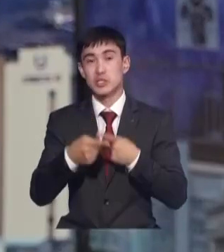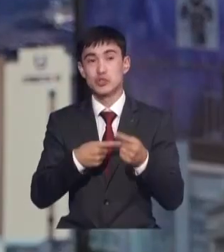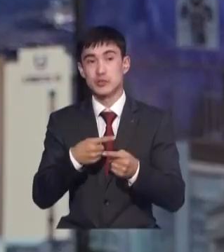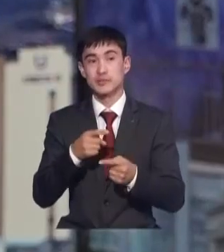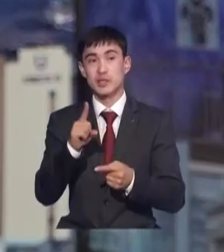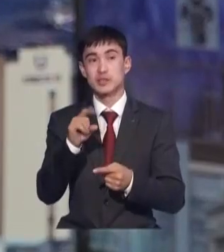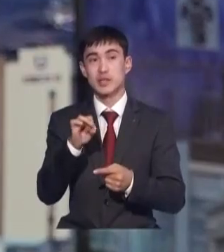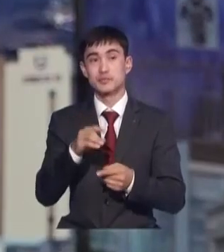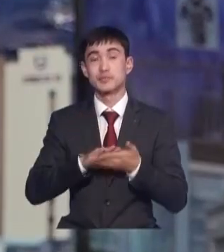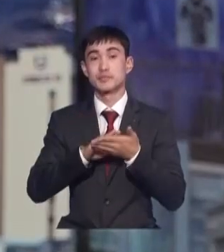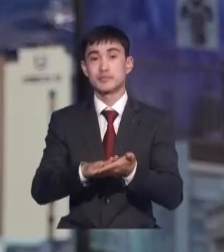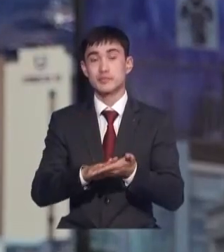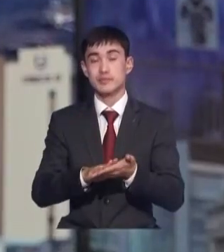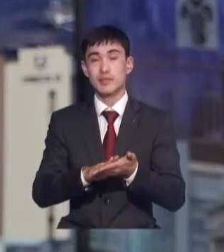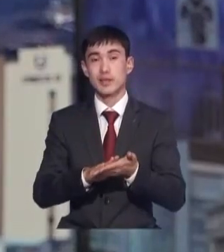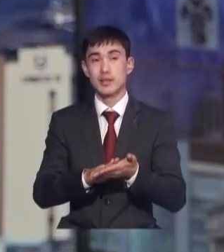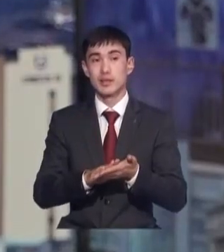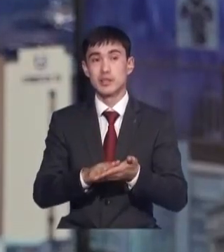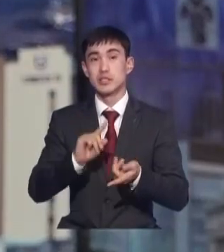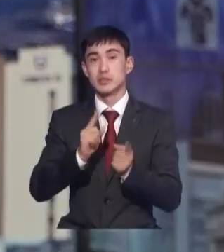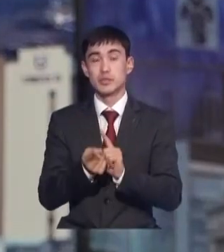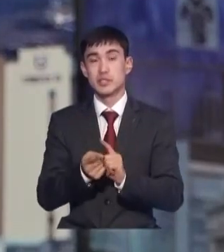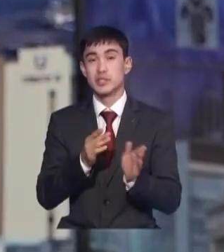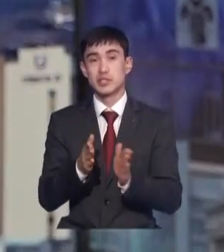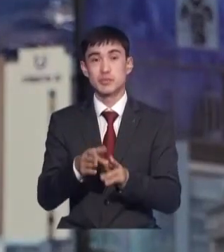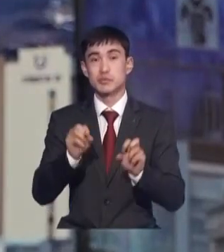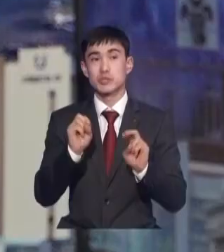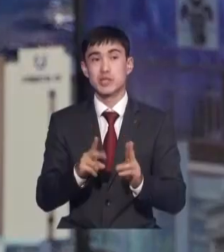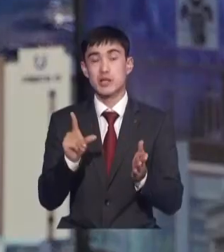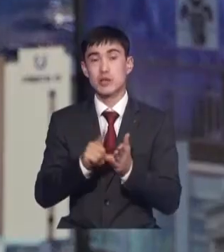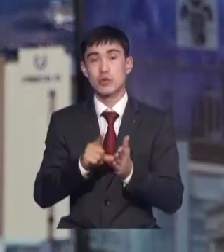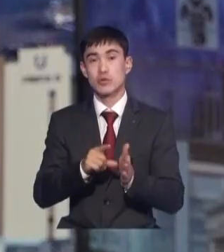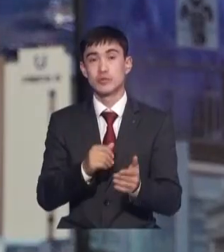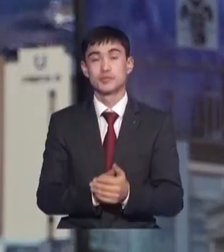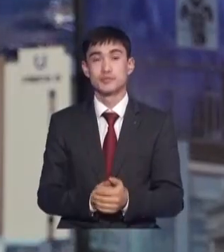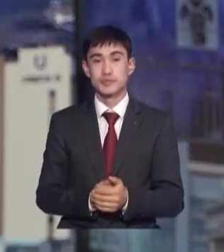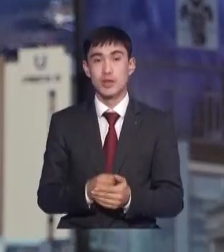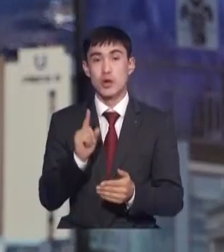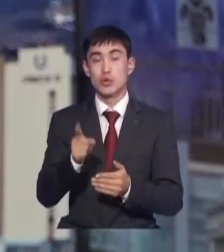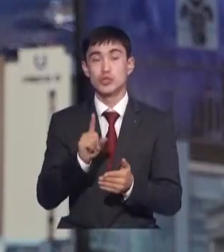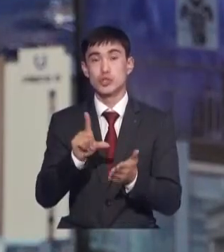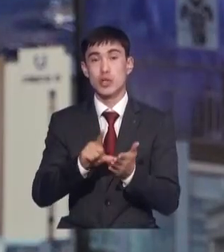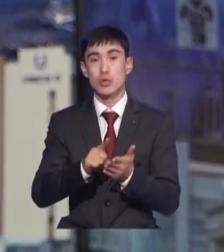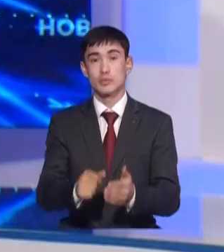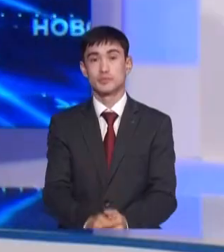за месяцем подачи заявления, сменить режим на специальный налоговый режим розничного налога.